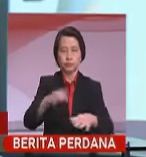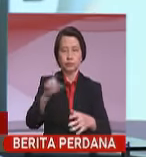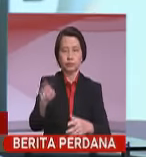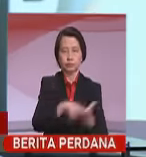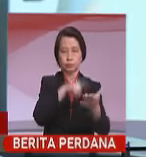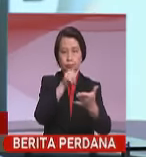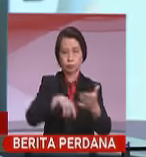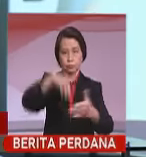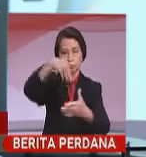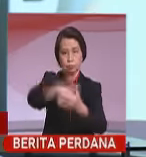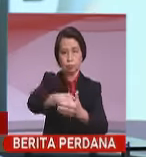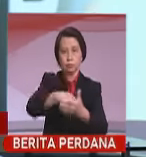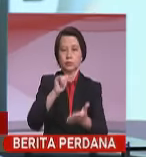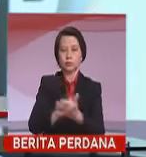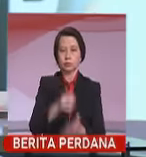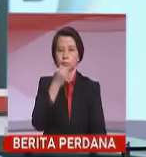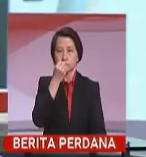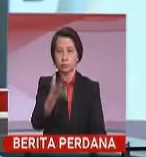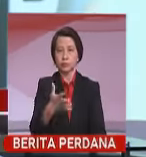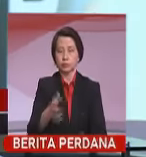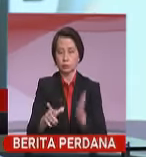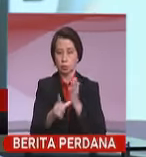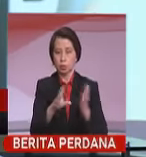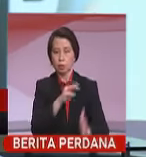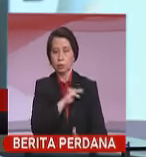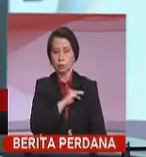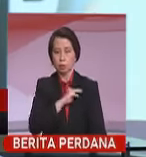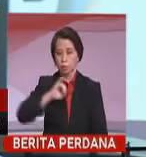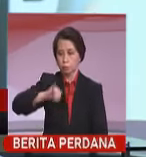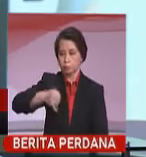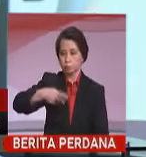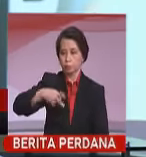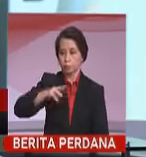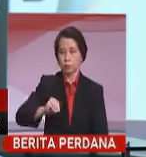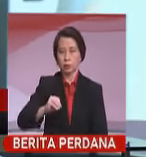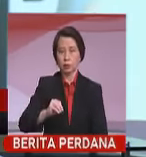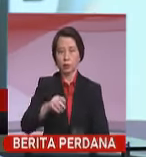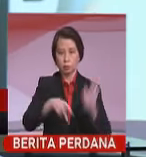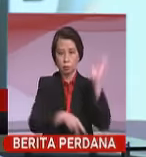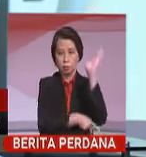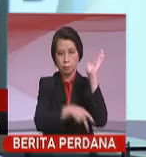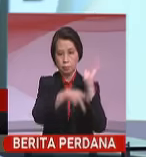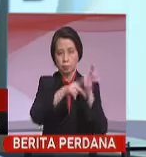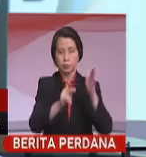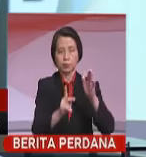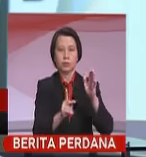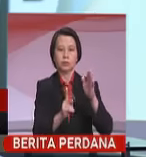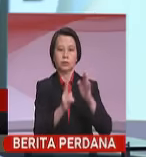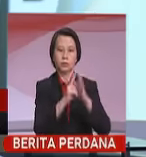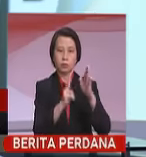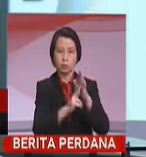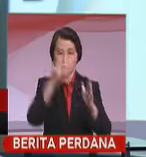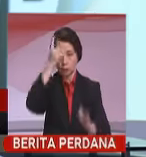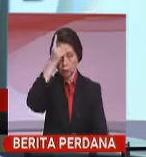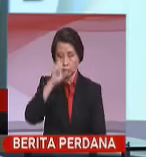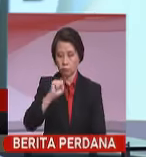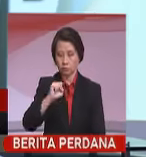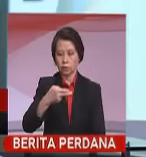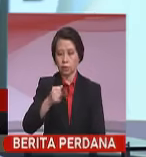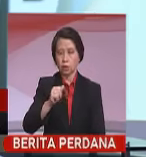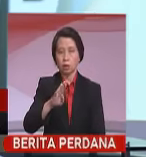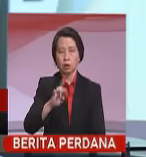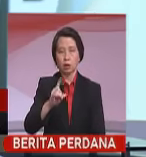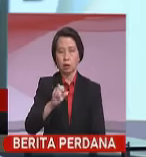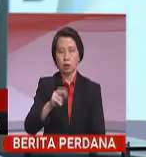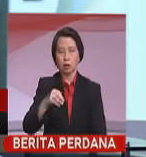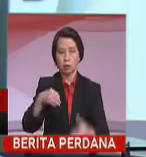pilihan raya. Perkara itu dinyatakan Timbalan Menteri di Jabatan Perdana Menteri, Parlimen dan Undang-Undang, Datuk Shahbudin Yahya pada sesi